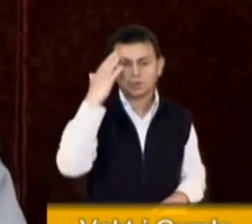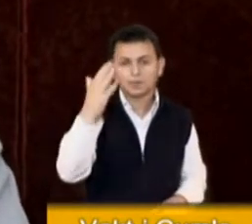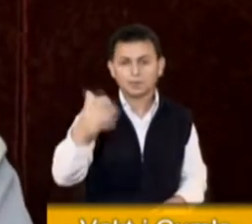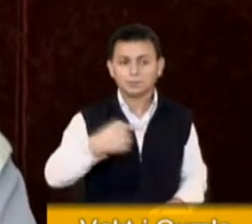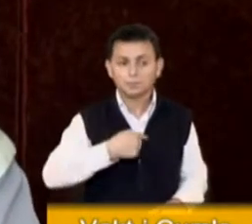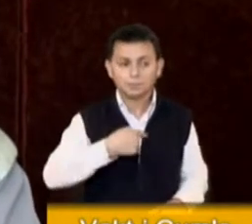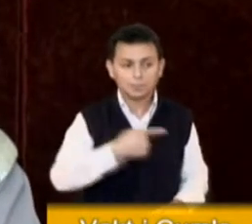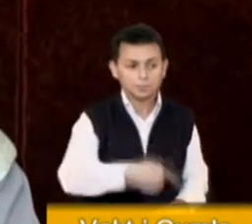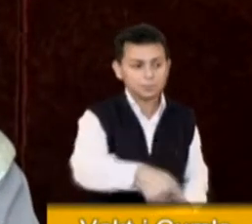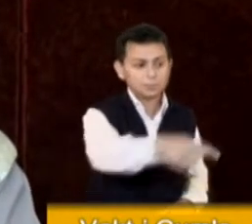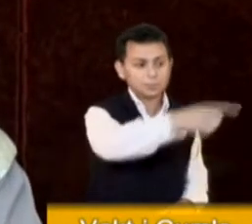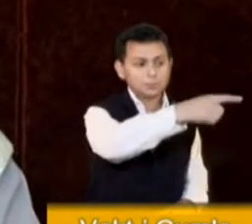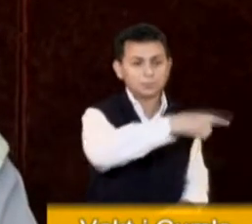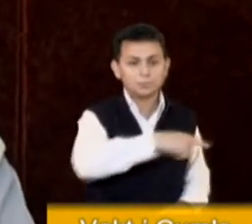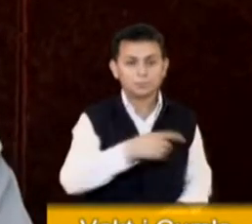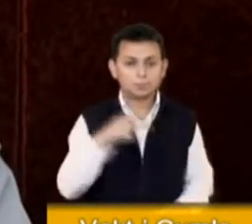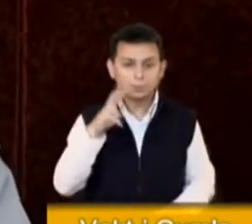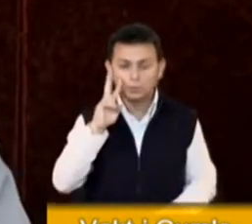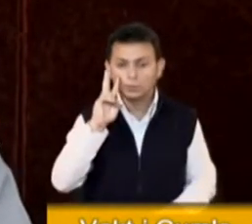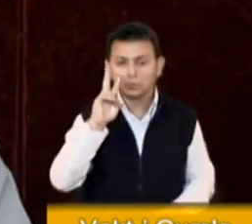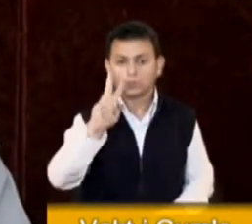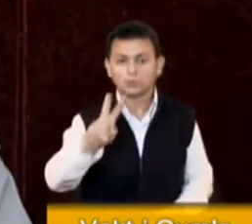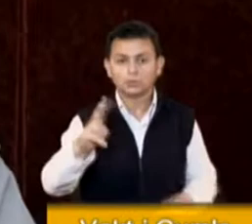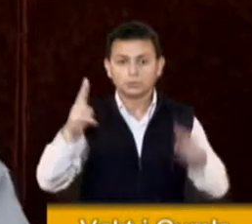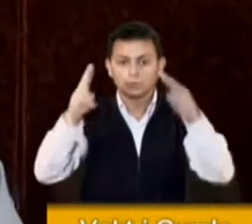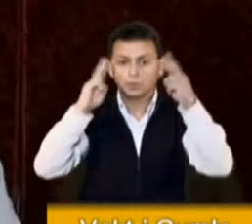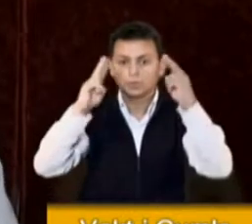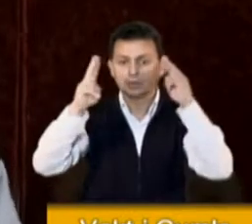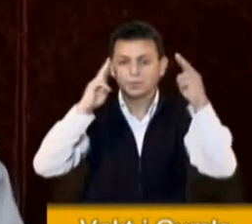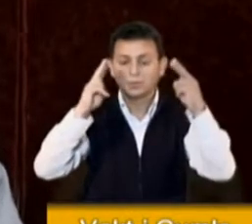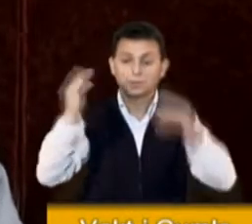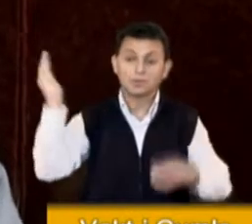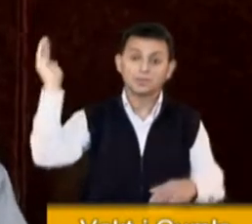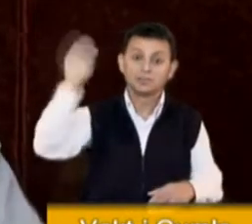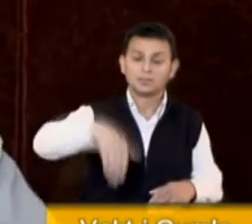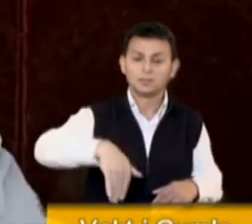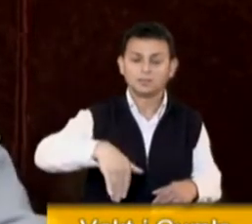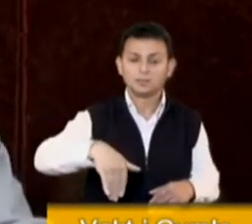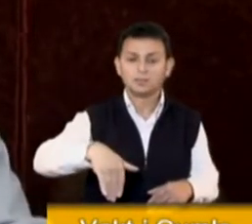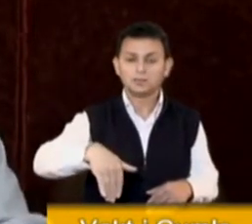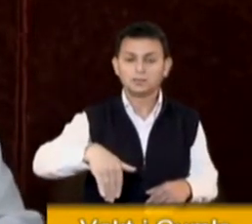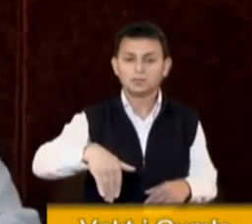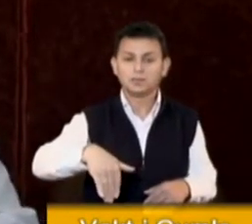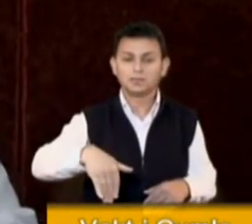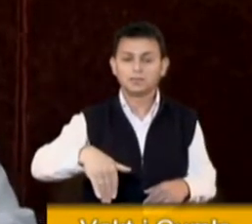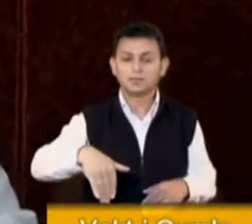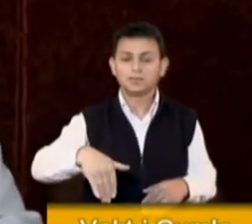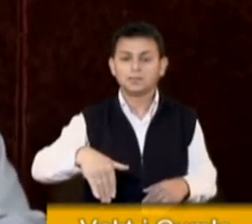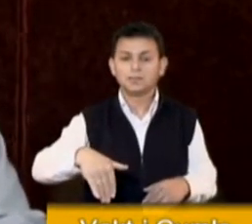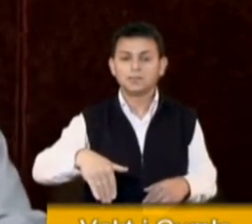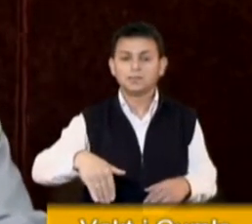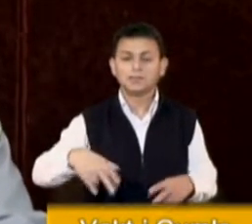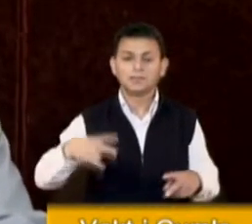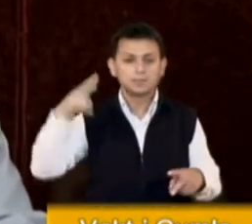bizi görünce berber çağırdı ve saçlarımızı tıraş ettirdi. Daha